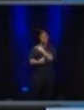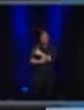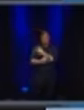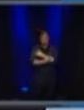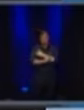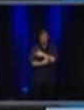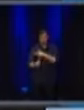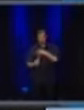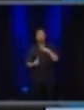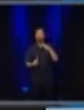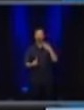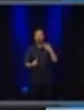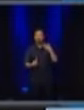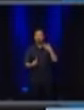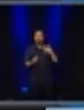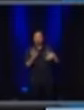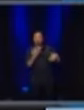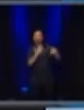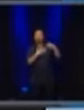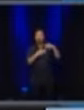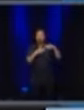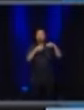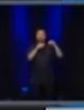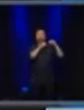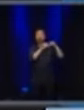a de la circulation puis ils sont exposés, bien,